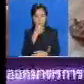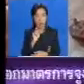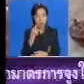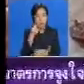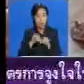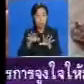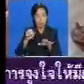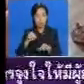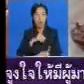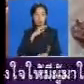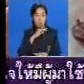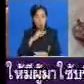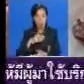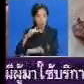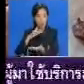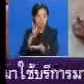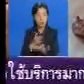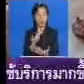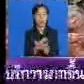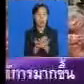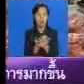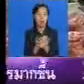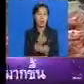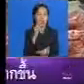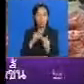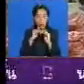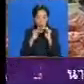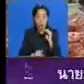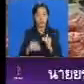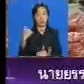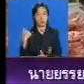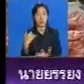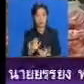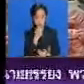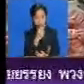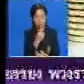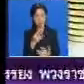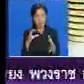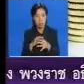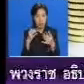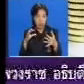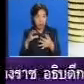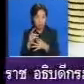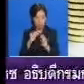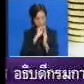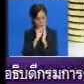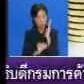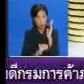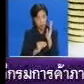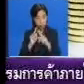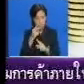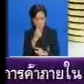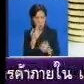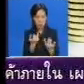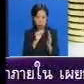2009จึงทำให้ราคาเนื้อหมูในประเทศนั้นก็ลดลงตามไปด้วยครับถือว่าไม่หมูจริงๆนะฮะเราไปตรวจสอบในส่วนของต่างจังหวัดกันบ้างนะครับเพราะว่าราค